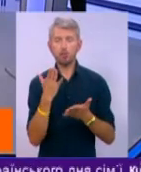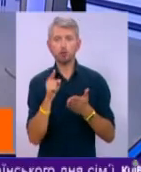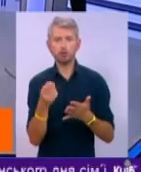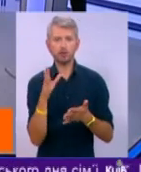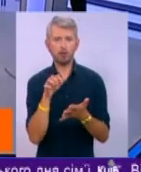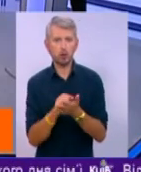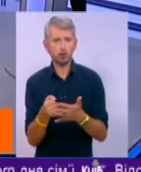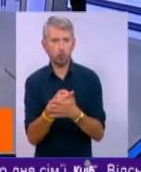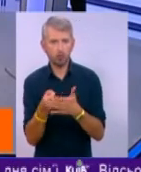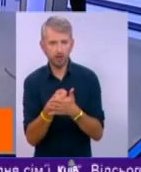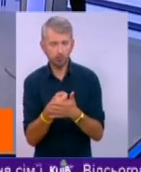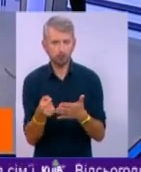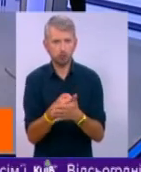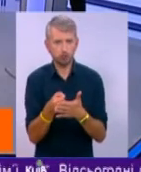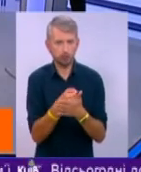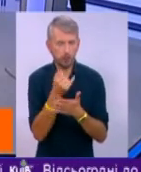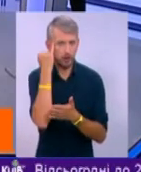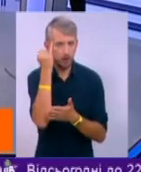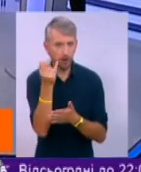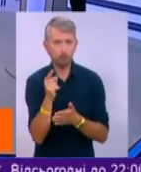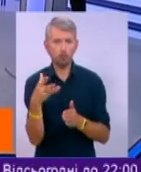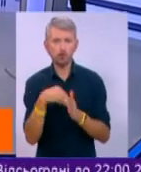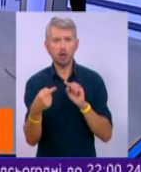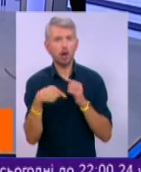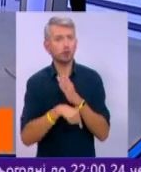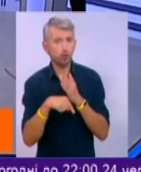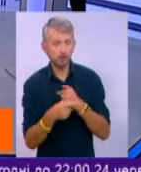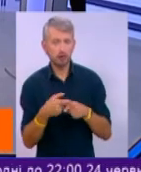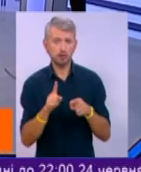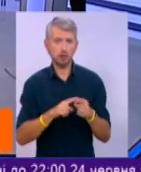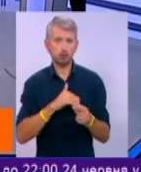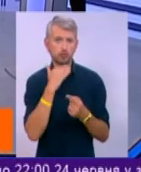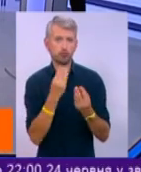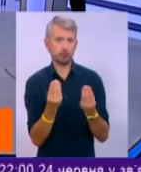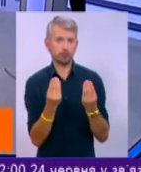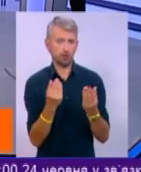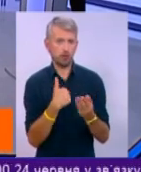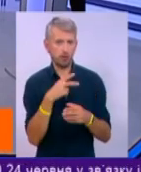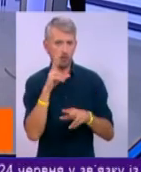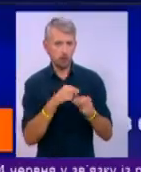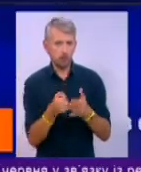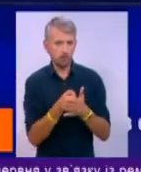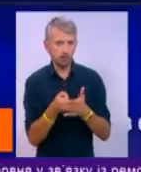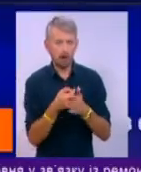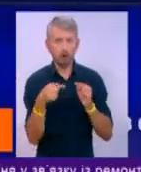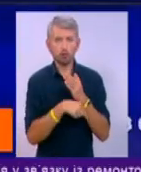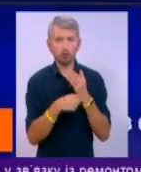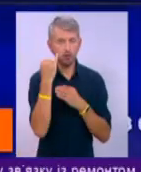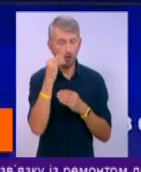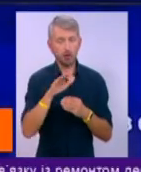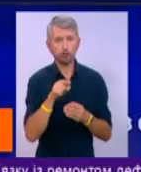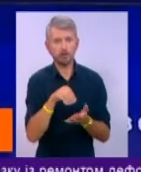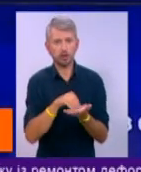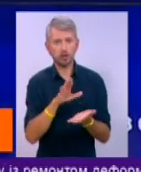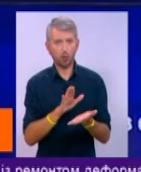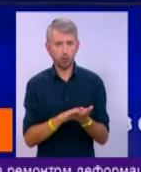займаються лобізмом, тобто просувають певні ідеї, в тому числі антикорупційні. Це достатньо престижна функція, я вважаю, лобіювати антикорупційні ідеї. Нехай вони декларують при